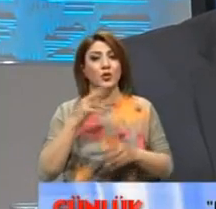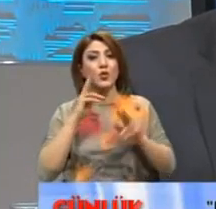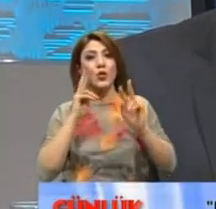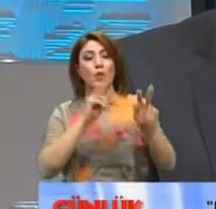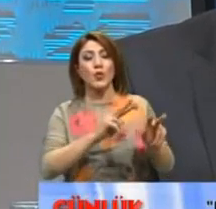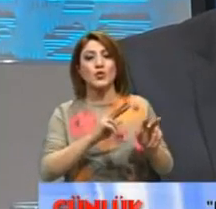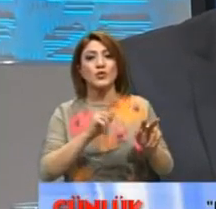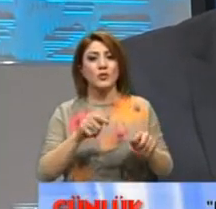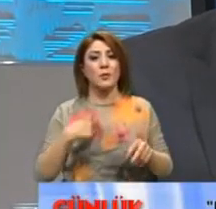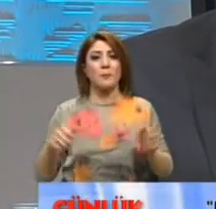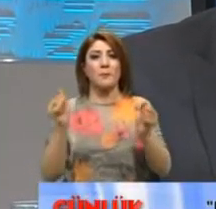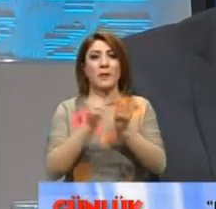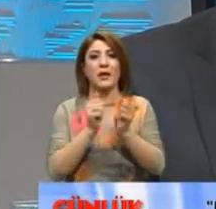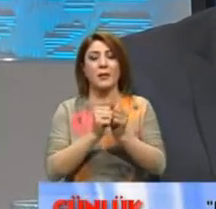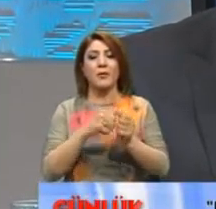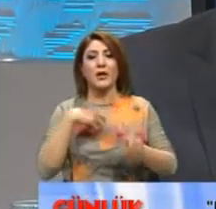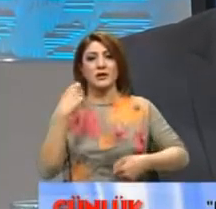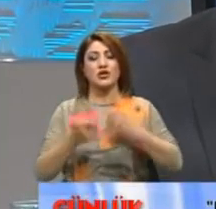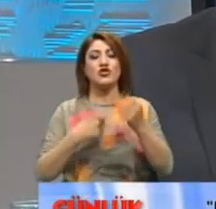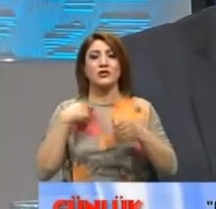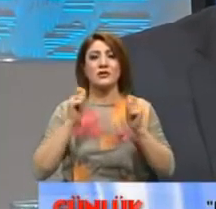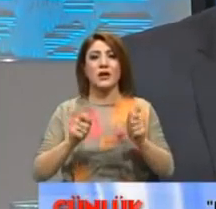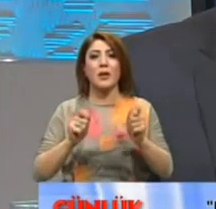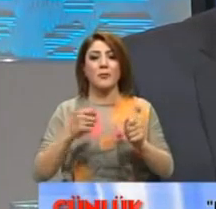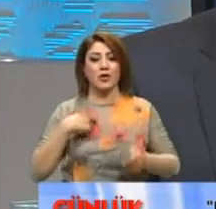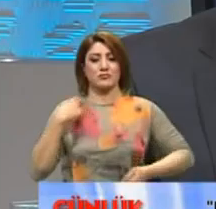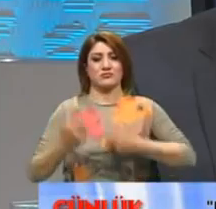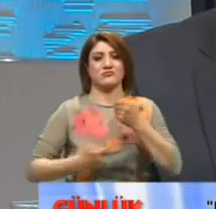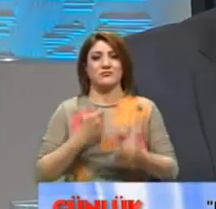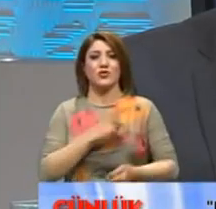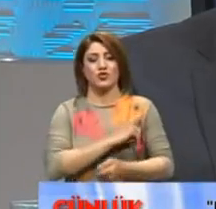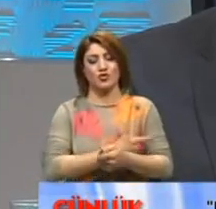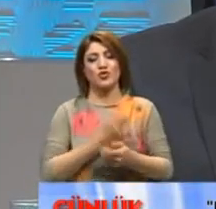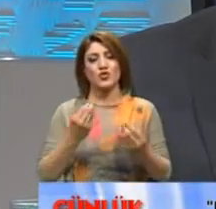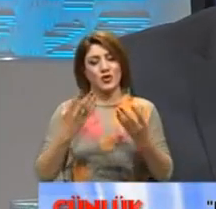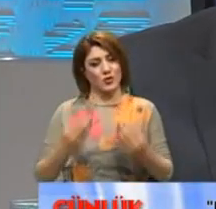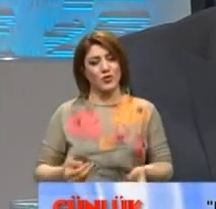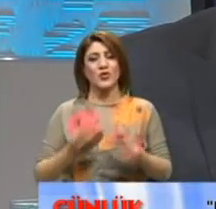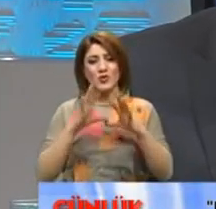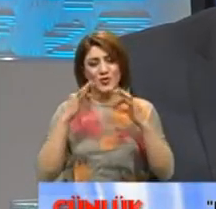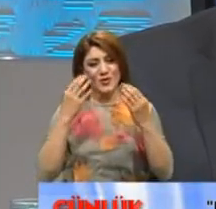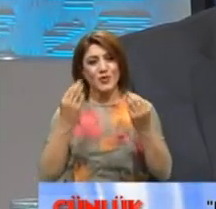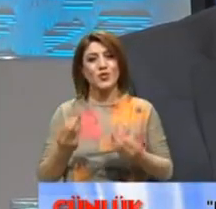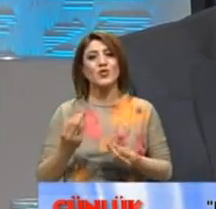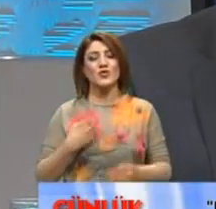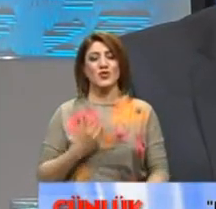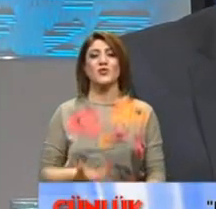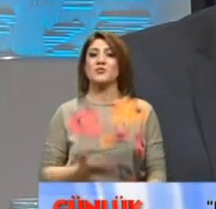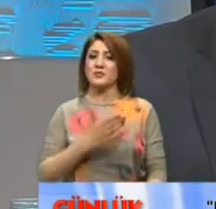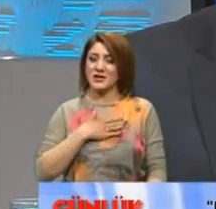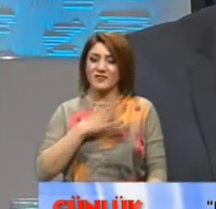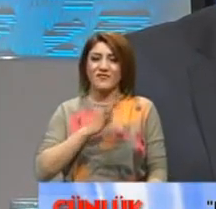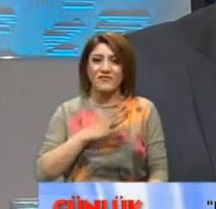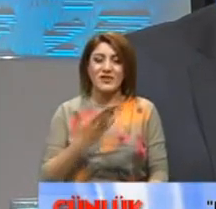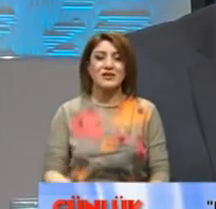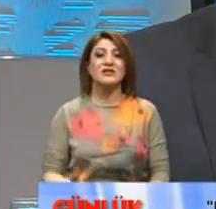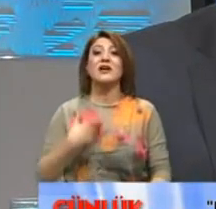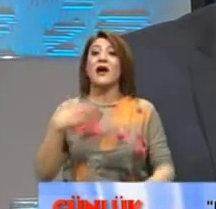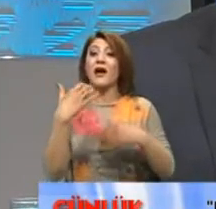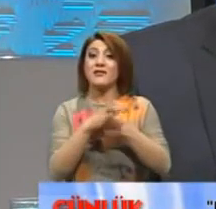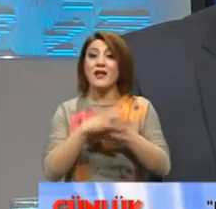da beraberce iş yapabilme anlamında ciddi bir gayret içinde oluyorlar. Bu da güzel bir şey. Yani ümit varız inşallah. Şöyle